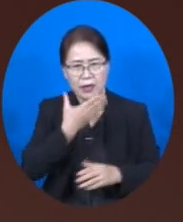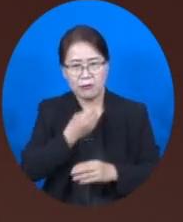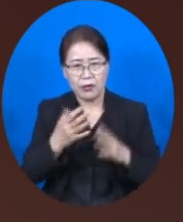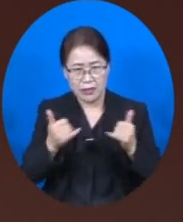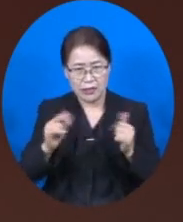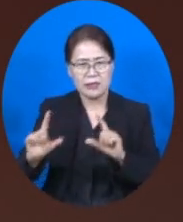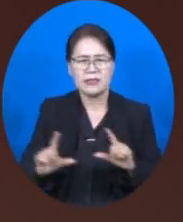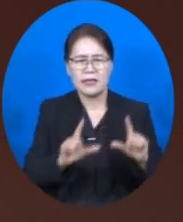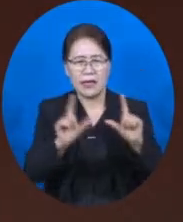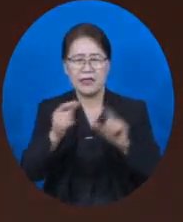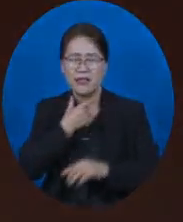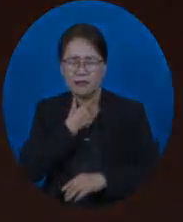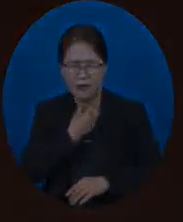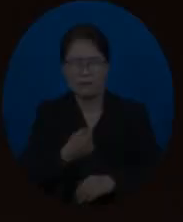살았으면 좋겠습니다